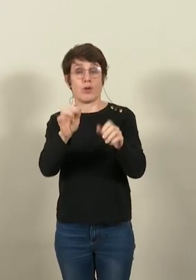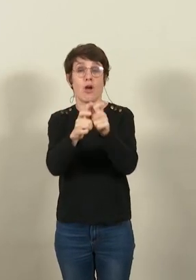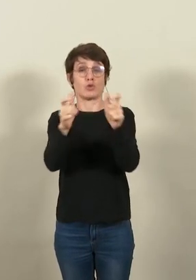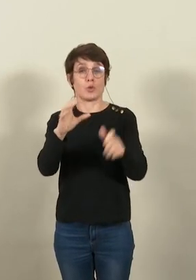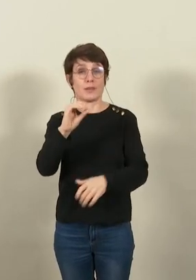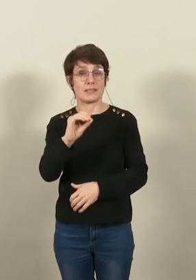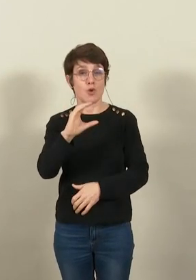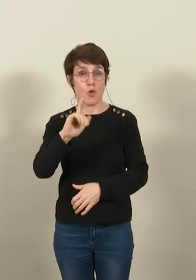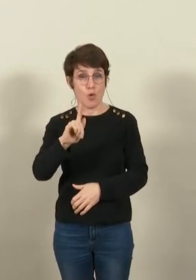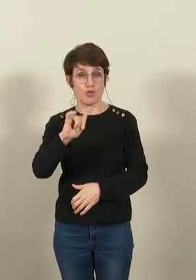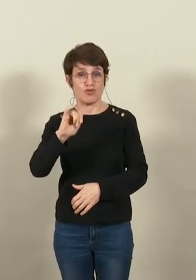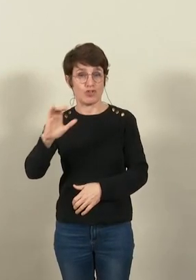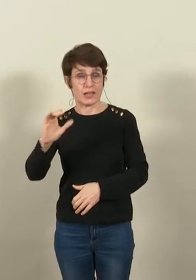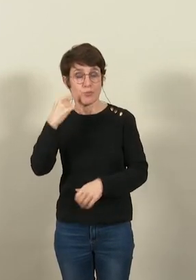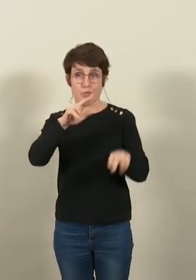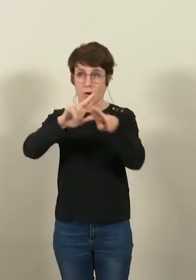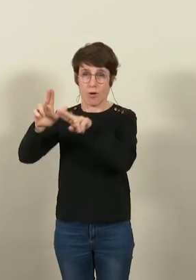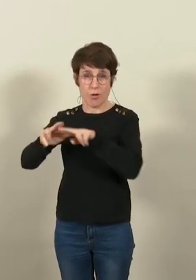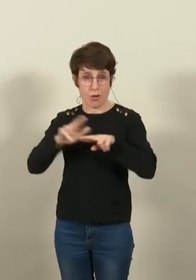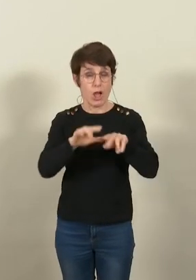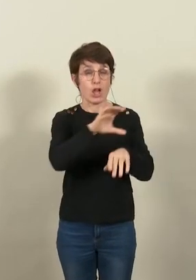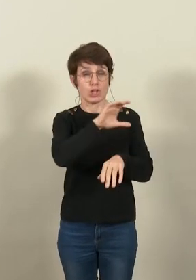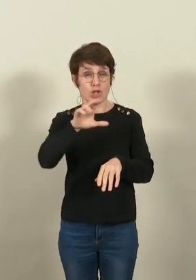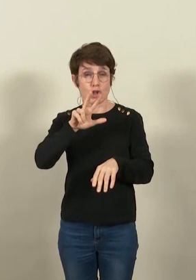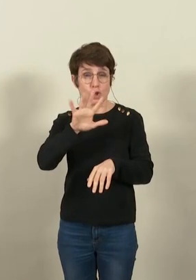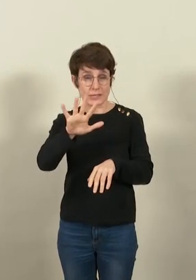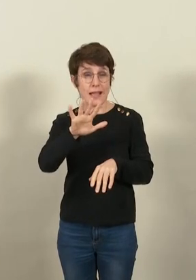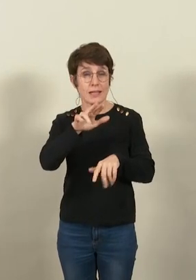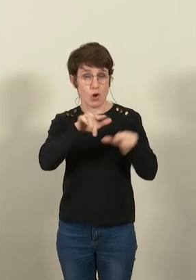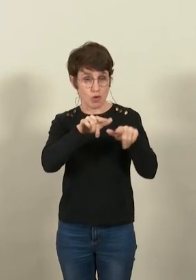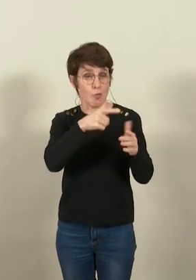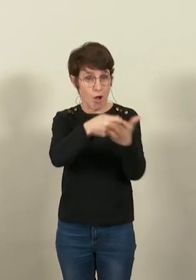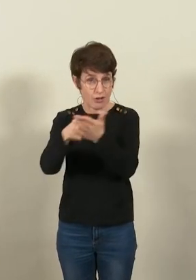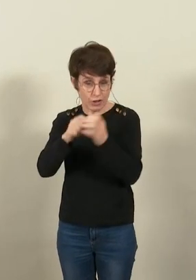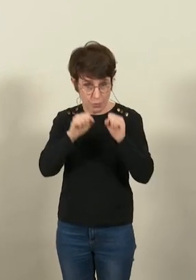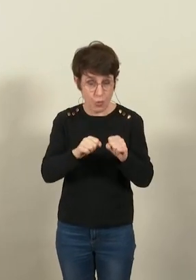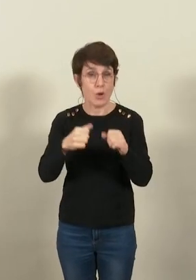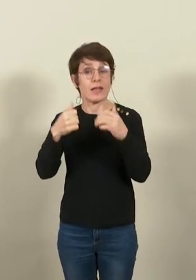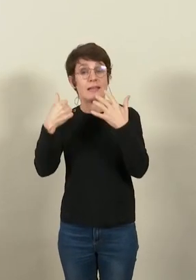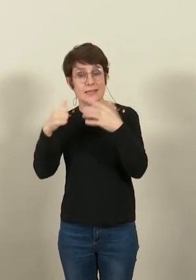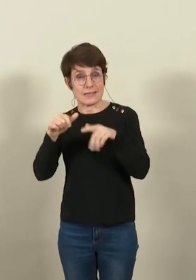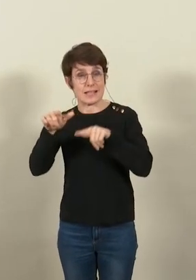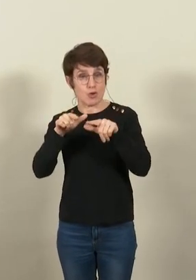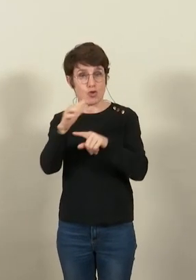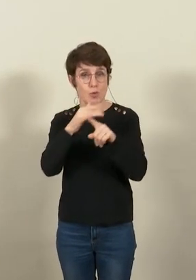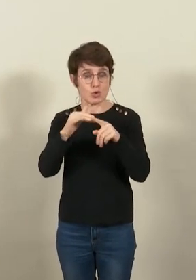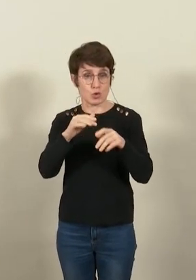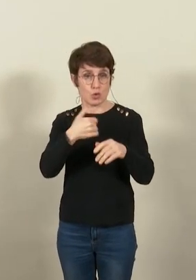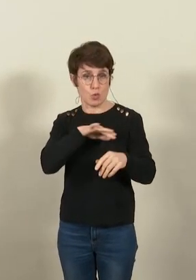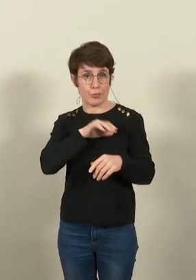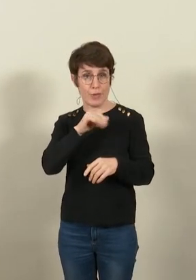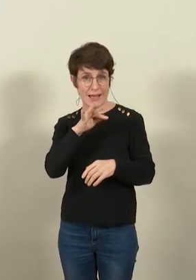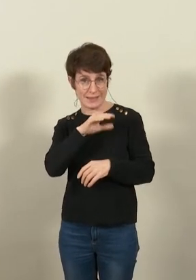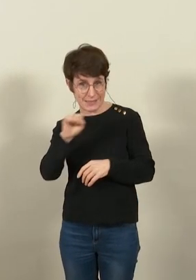quartier avec 135 logements destinés à de l'accession privée 16 logements sociaux construits par actis une